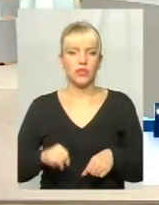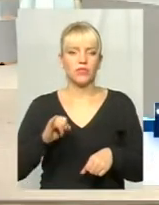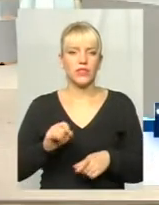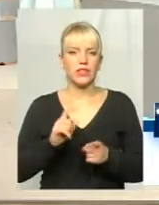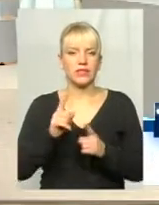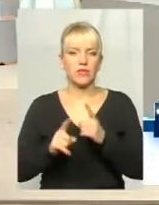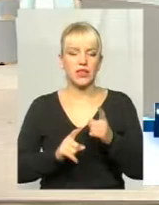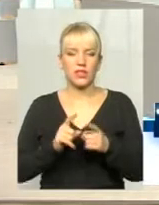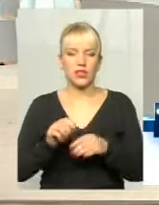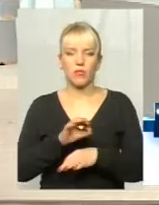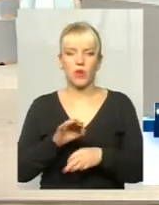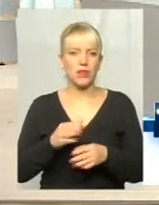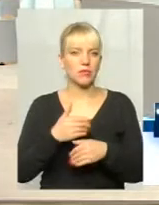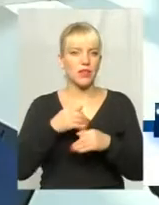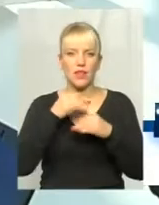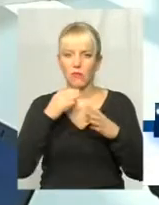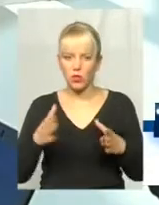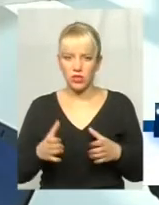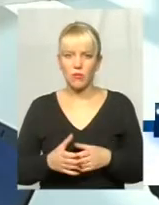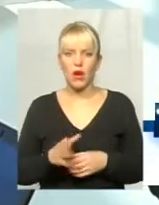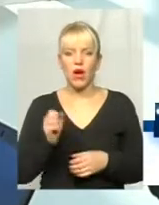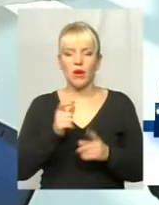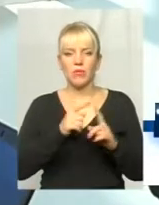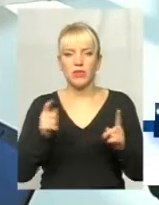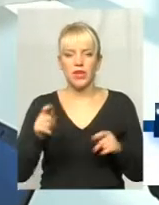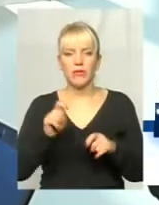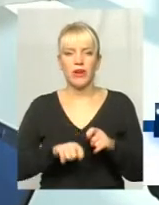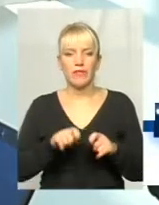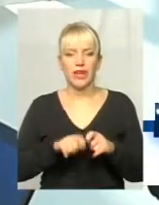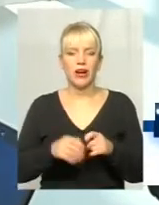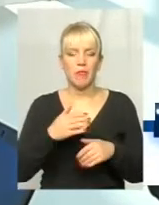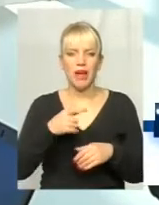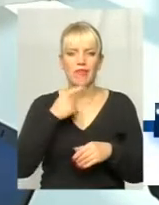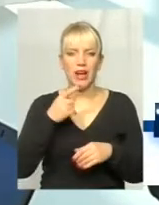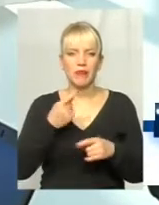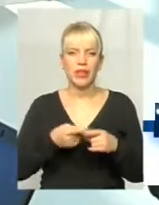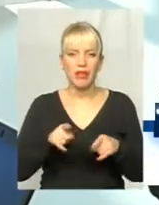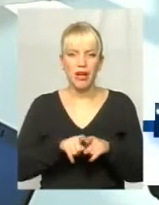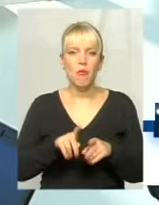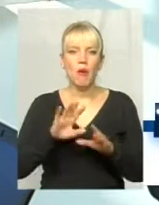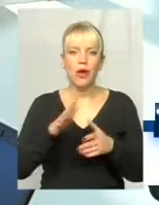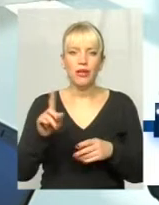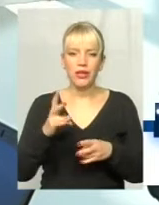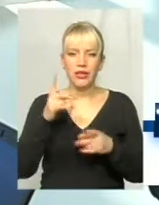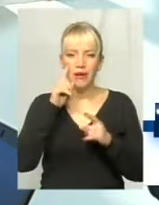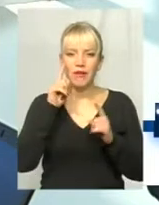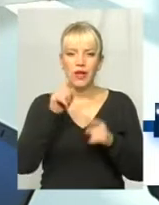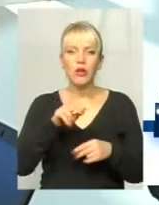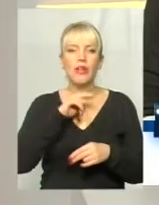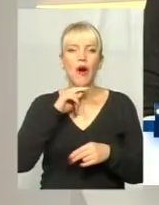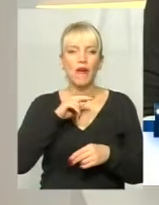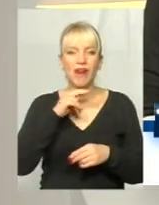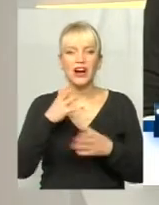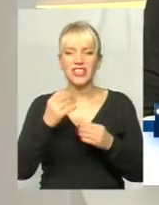Змінити проєкт ми не можемо. А під час перевірок ми вказуємо такі моменти, на які треба звернути увагу. Ще одним із